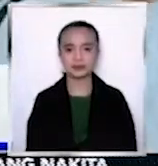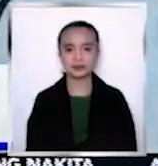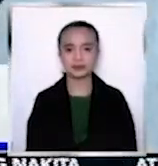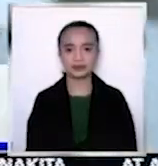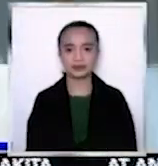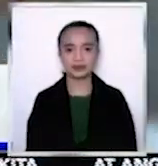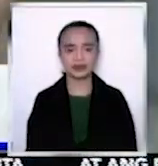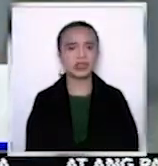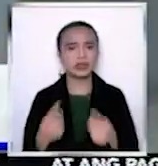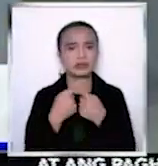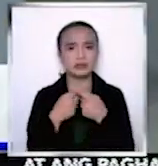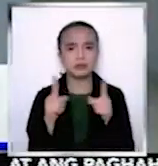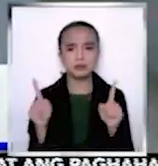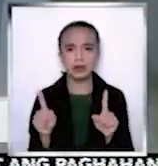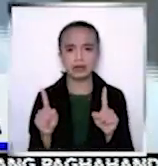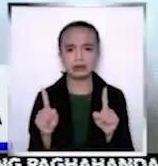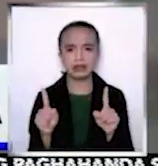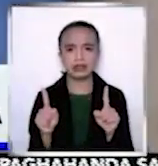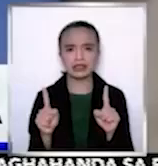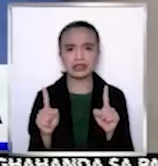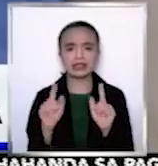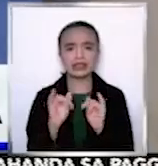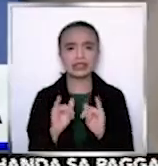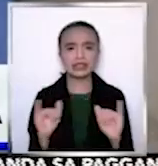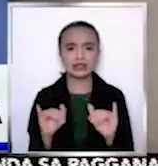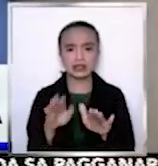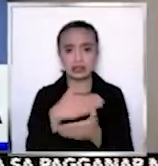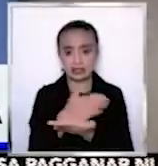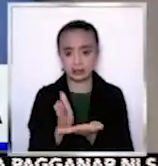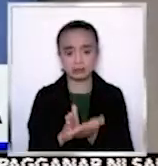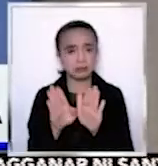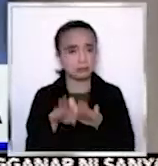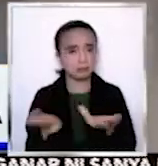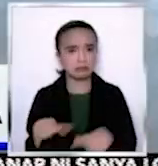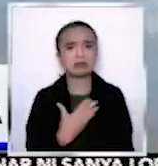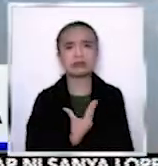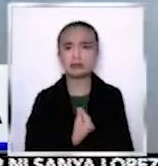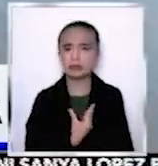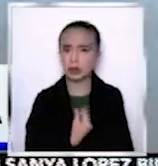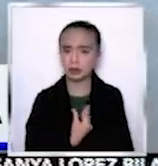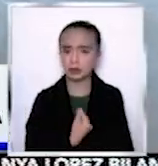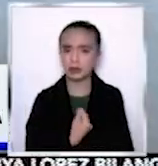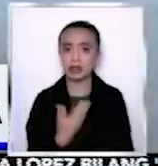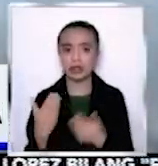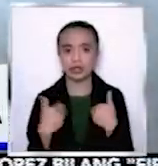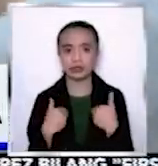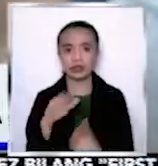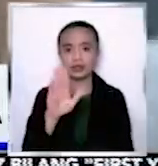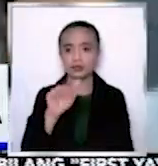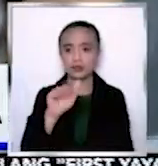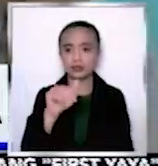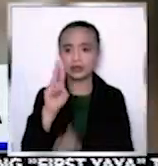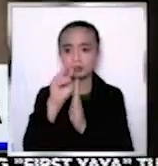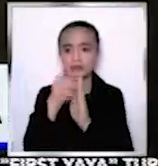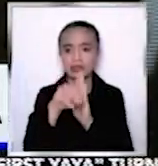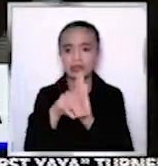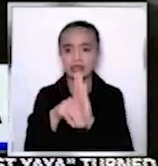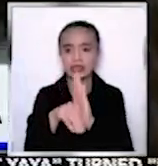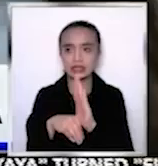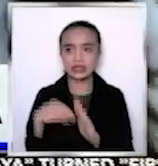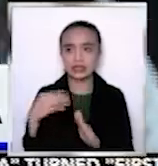Pero hindi pa rin mapigilang matakot ang ilang bata. May inabot ng humigit kumulang 15 minuto bago pumayag na